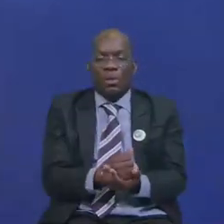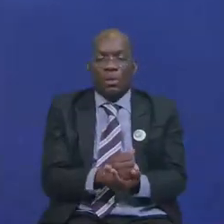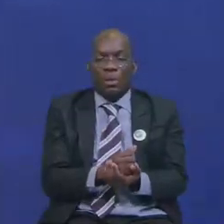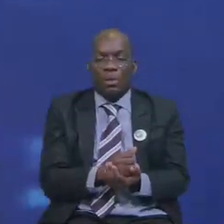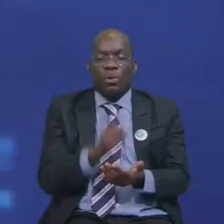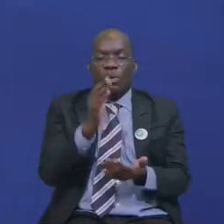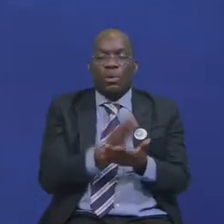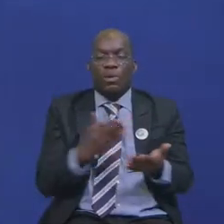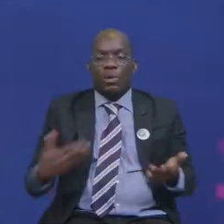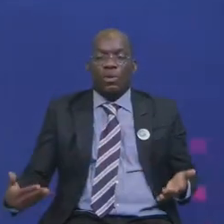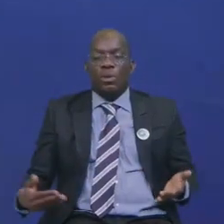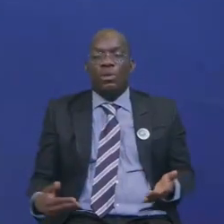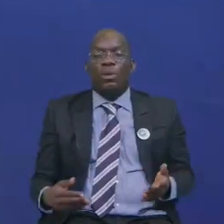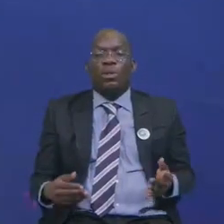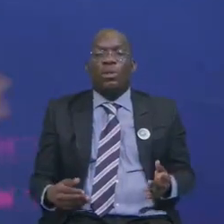quelque chose